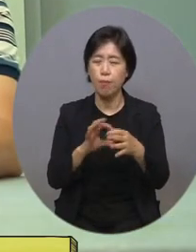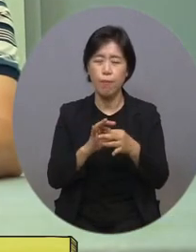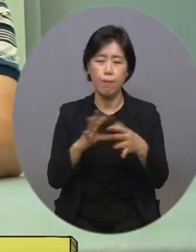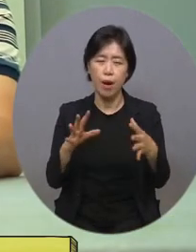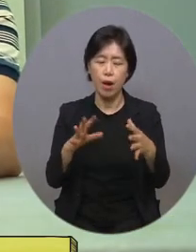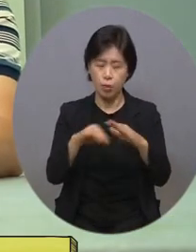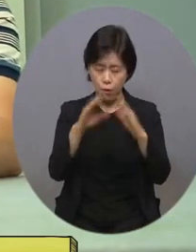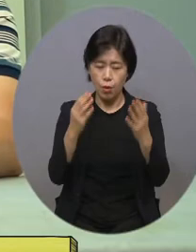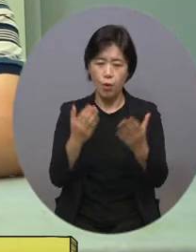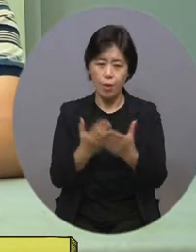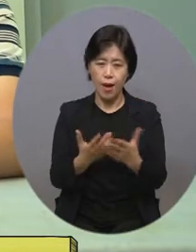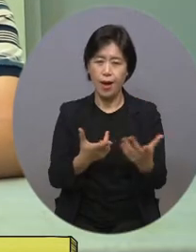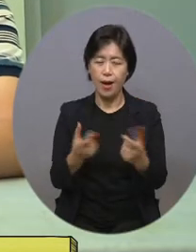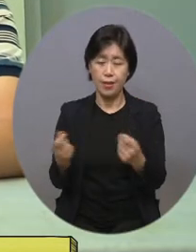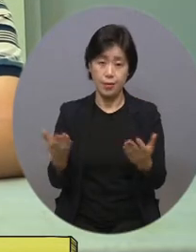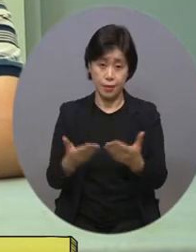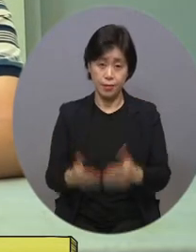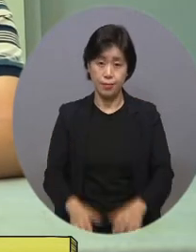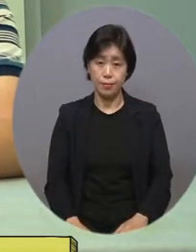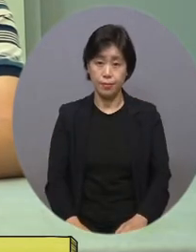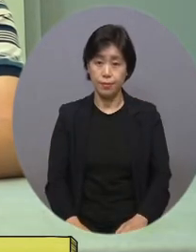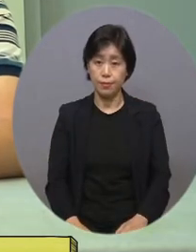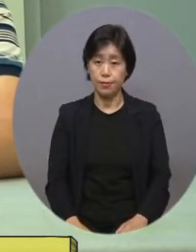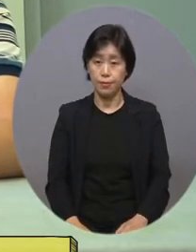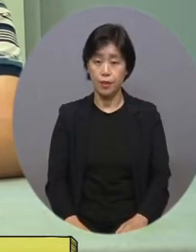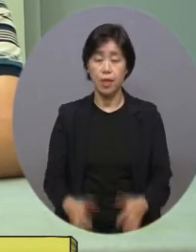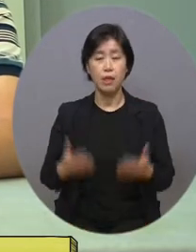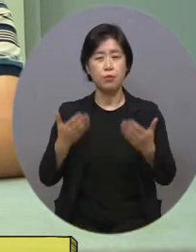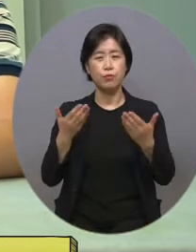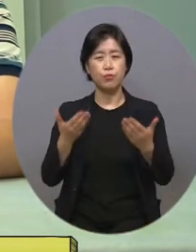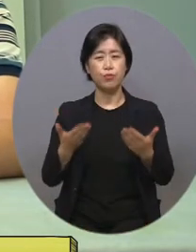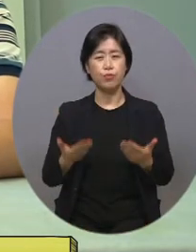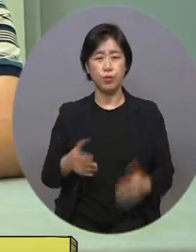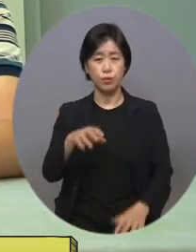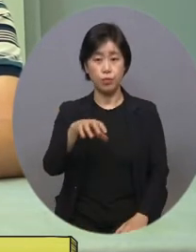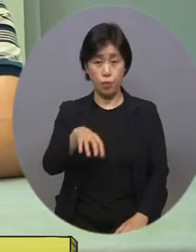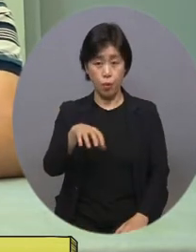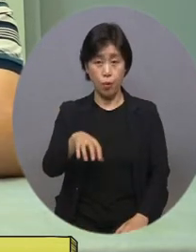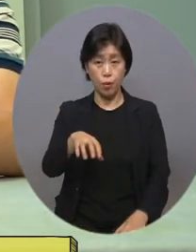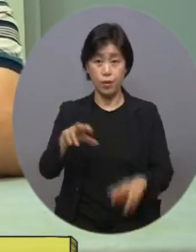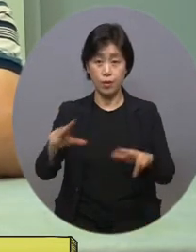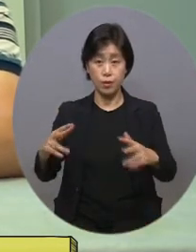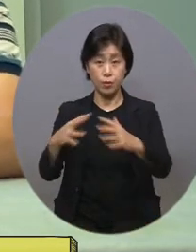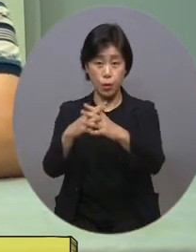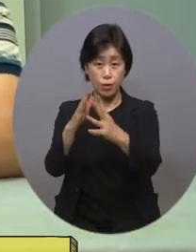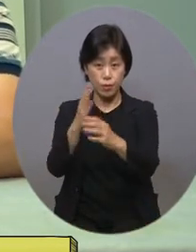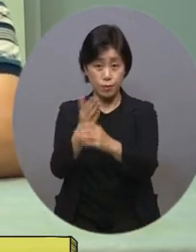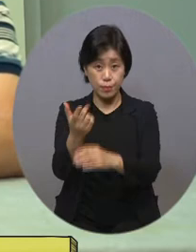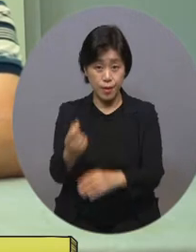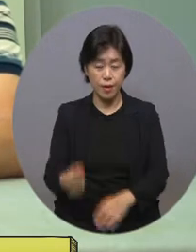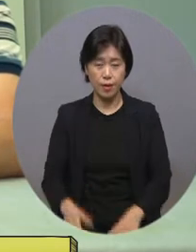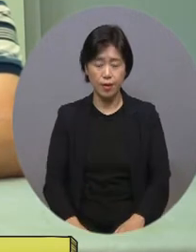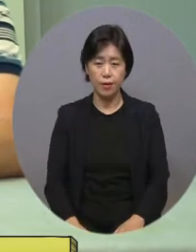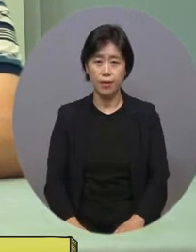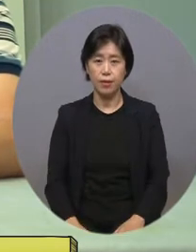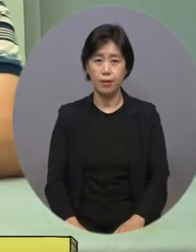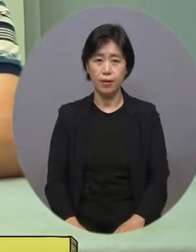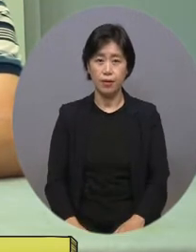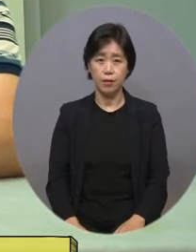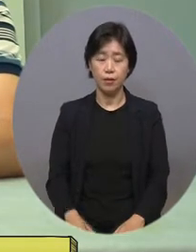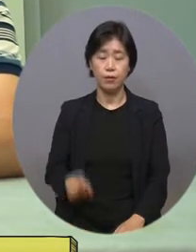아직은 여기가 직원분들 휴게 예. 공간이 예. 지금 또 공사 중에 있더라고요. 예, 맞습니다. 예. 그런 거는 이제